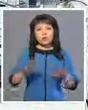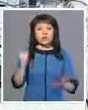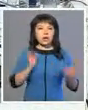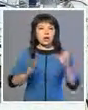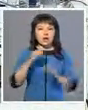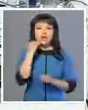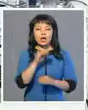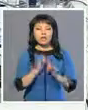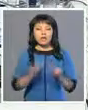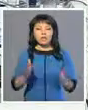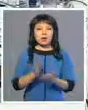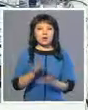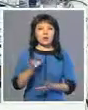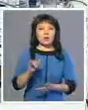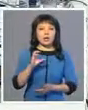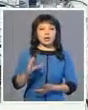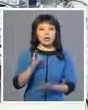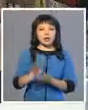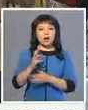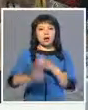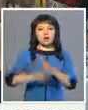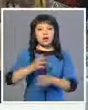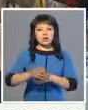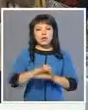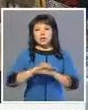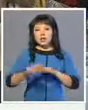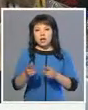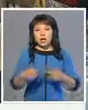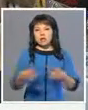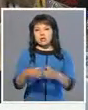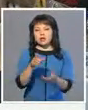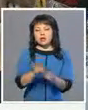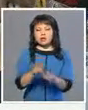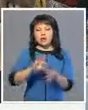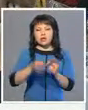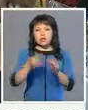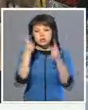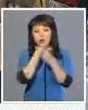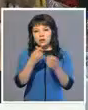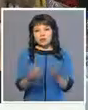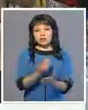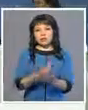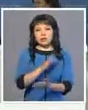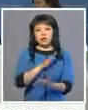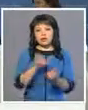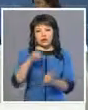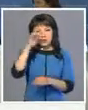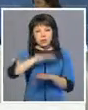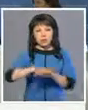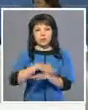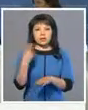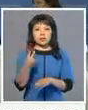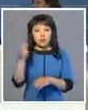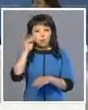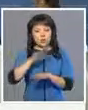білім сапасын зерттеп отырған QS халықаралық рейтинг агенттігі жыл сайын өз қорытындыларын шығарып отырады. Соның нәтижесі бойынша еліміздің екі